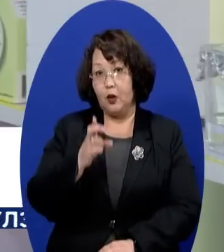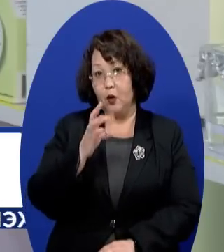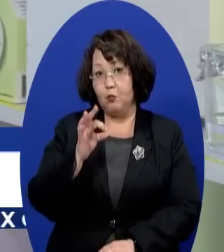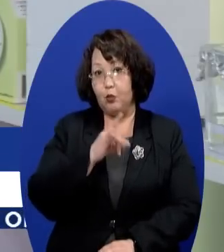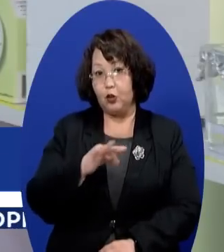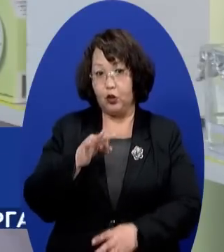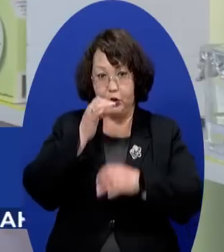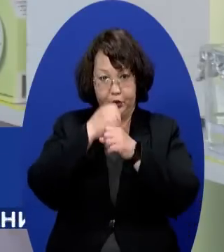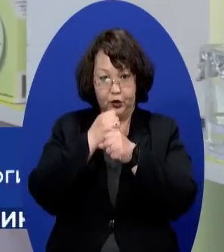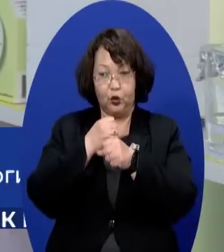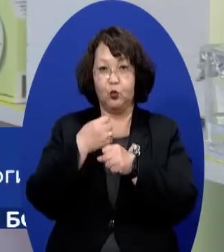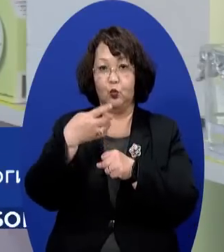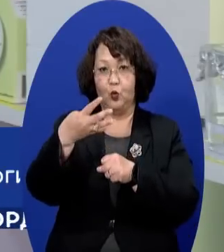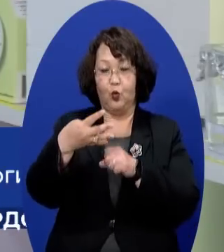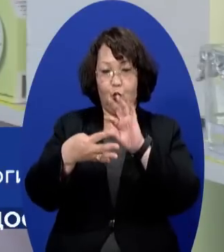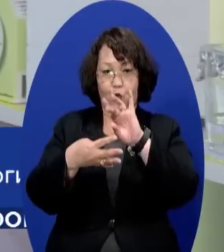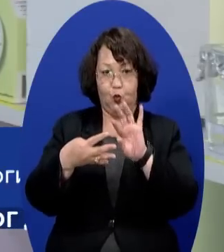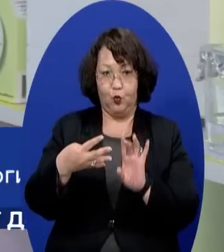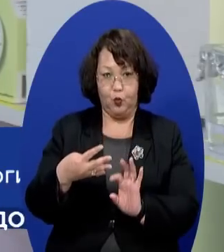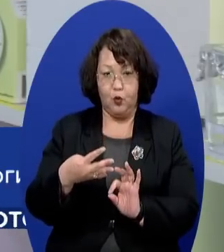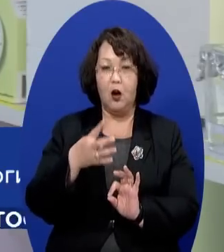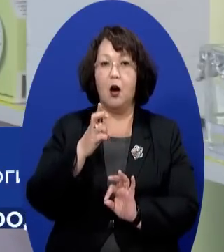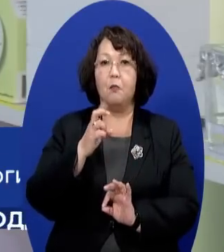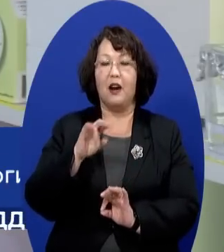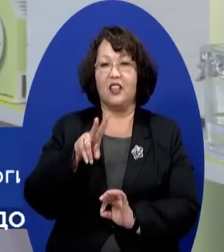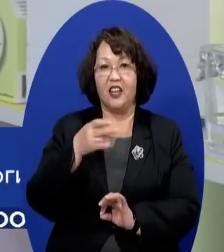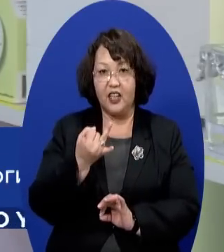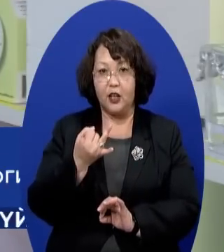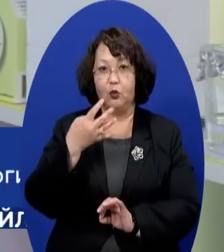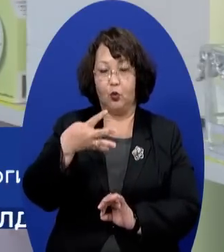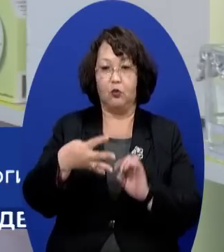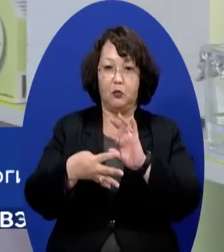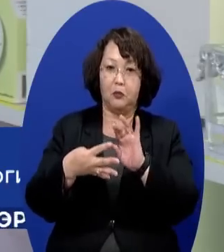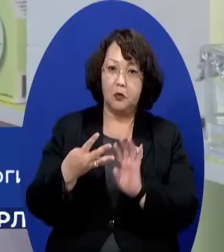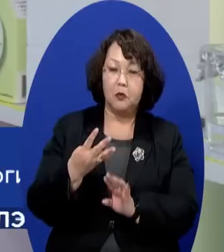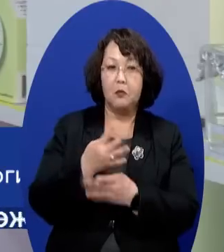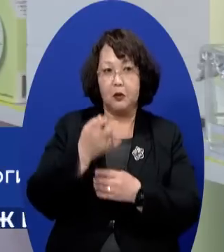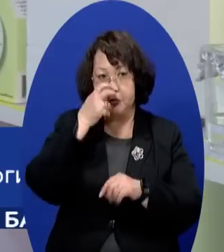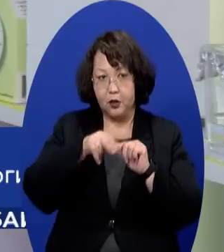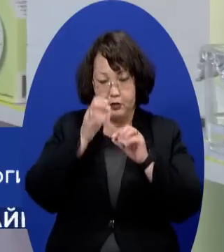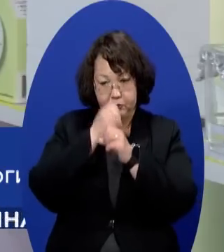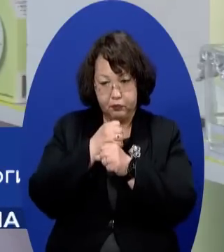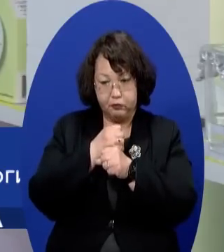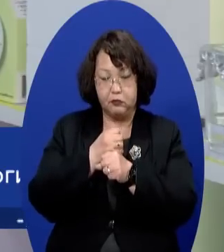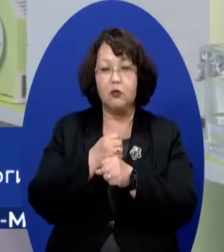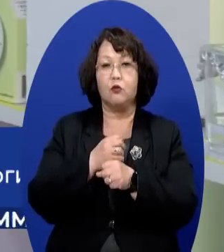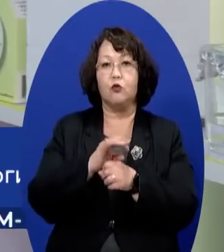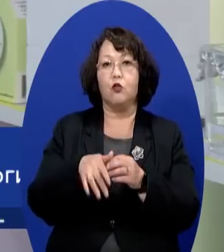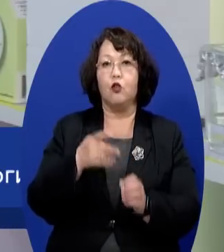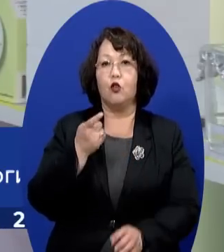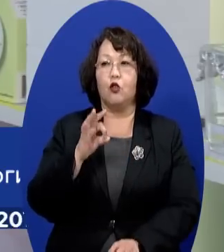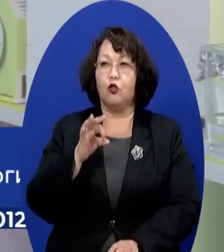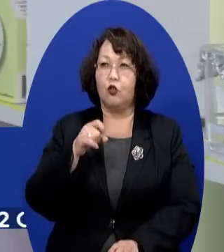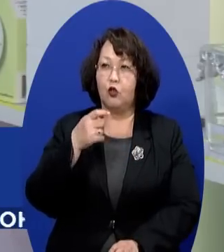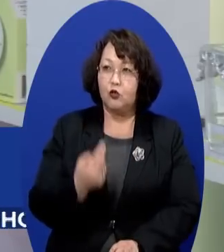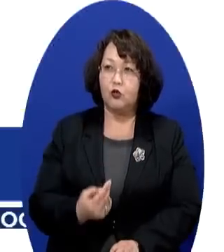4 төрлийн бактери авч үзэж байгаа. E. coli, coliform, salmonella тэгээд мөн хөвс мөгөнцрээ шинжилгээ хийгдэж